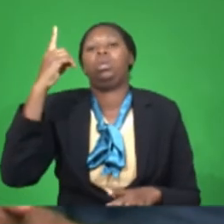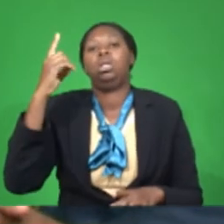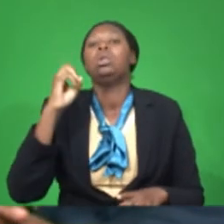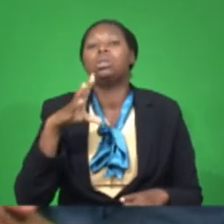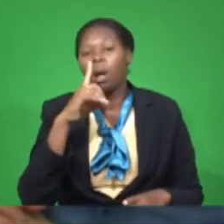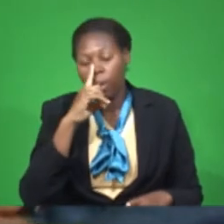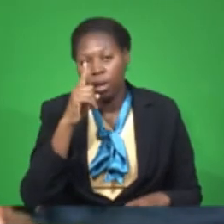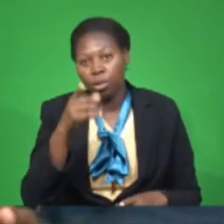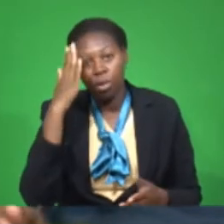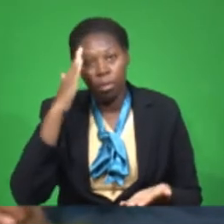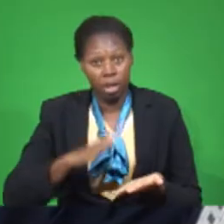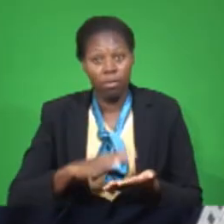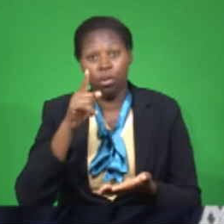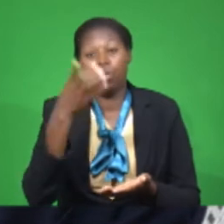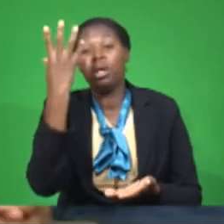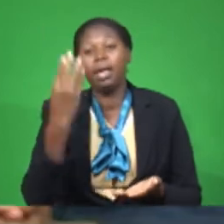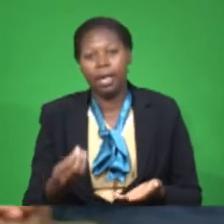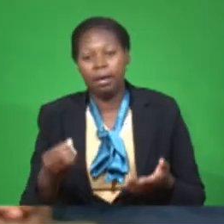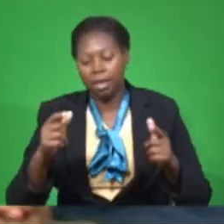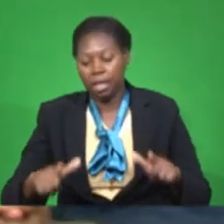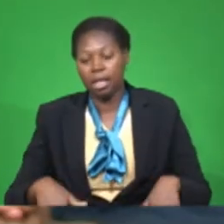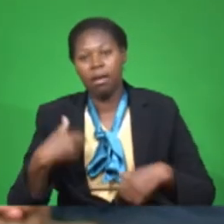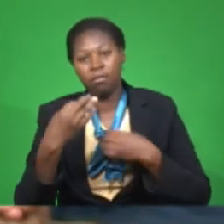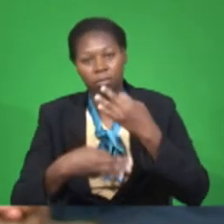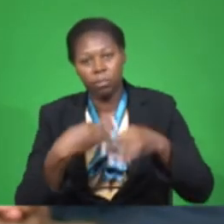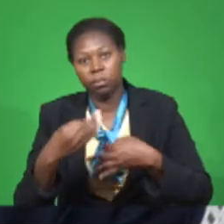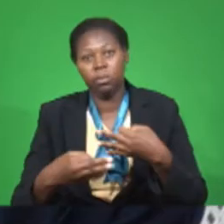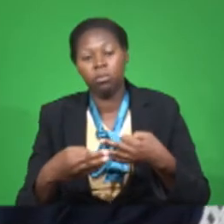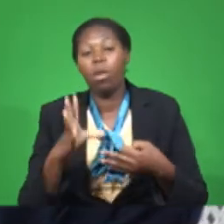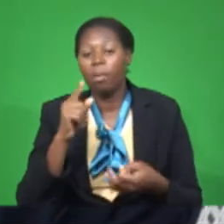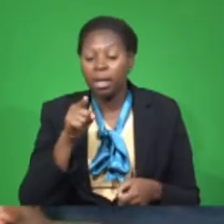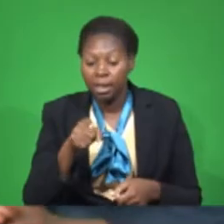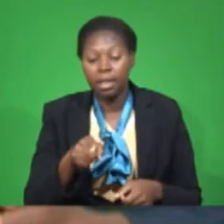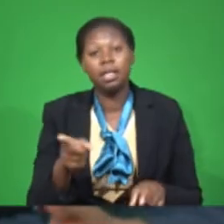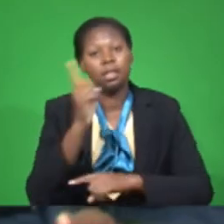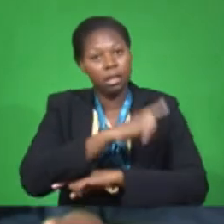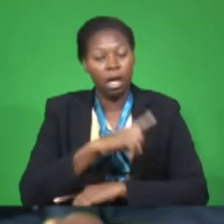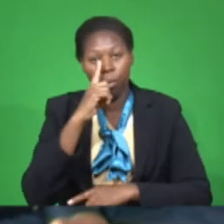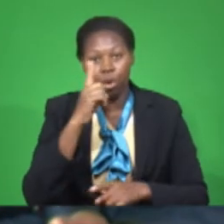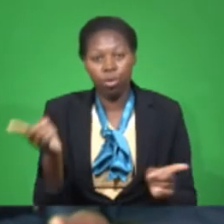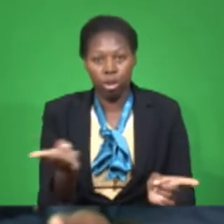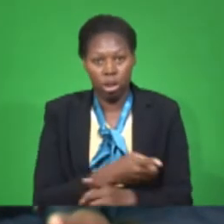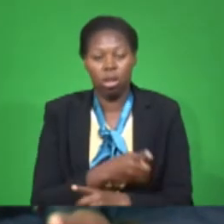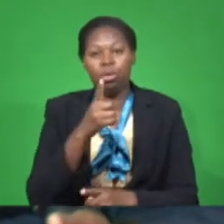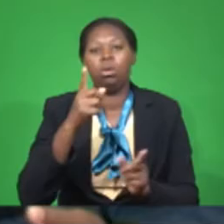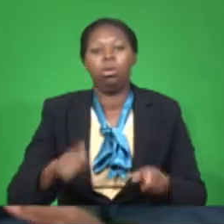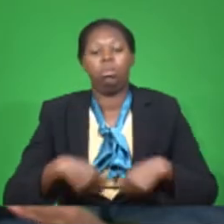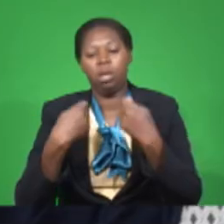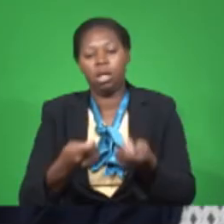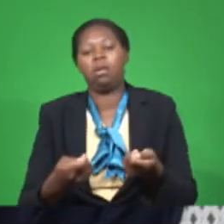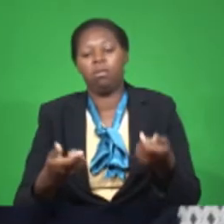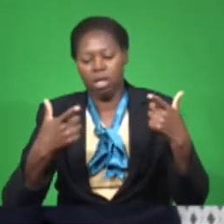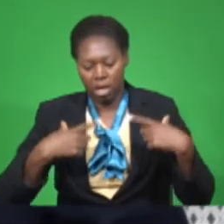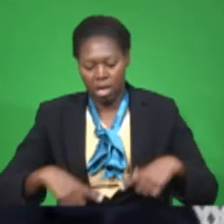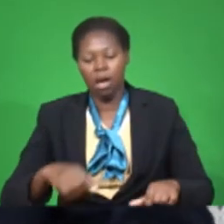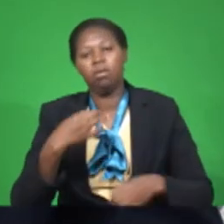chi? Upenyu usingaperi. Right. Muso wangu pinduka iwoyo. Wabva watopuwa upenyu usingaperi. Chinozoitwa